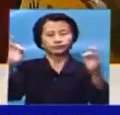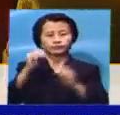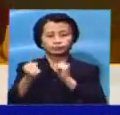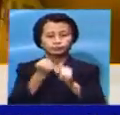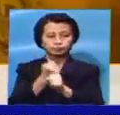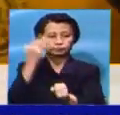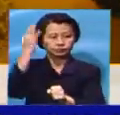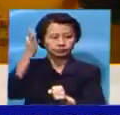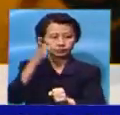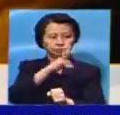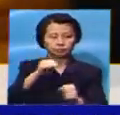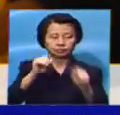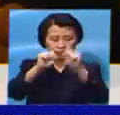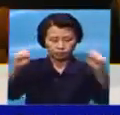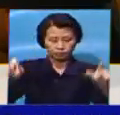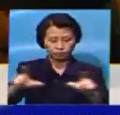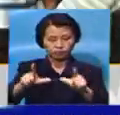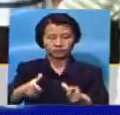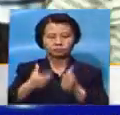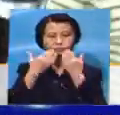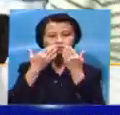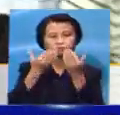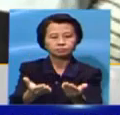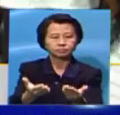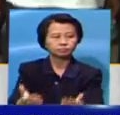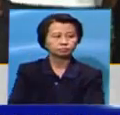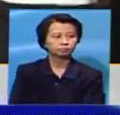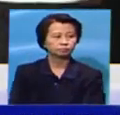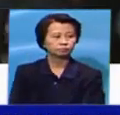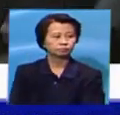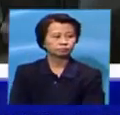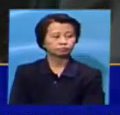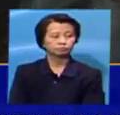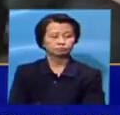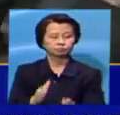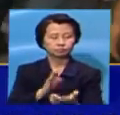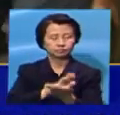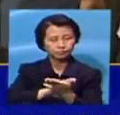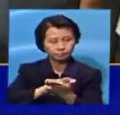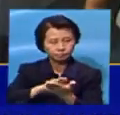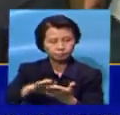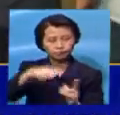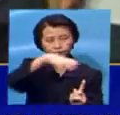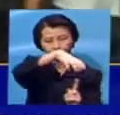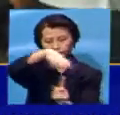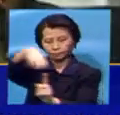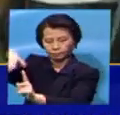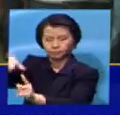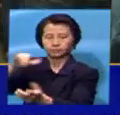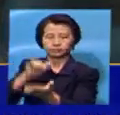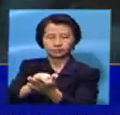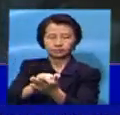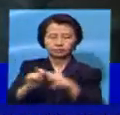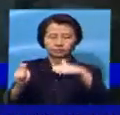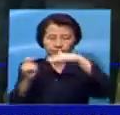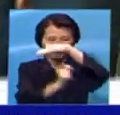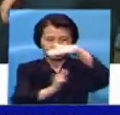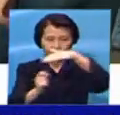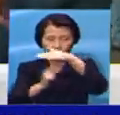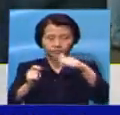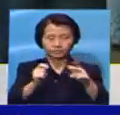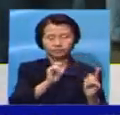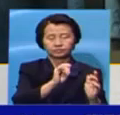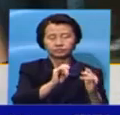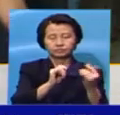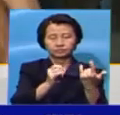serta sijil penghargaan aspek kebersihan di bazar Ramadan merupakan satu daripada 10 teras utama pelan induk